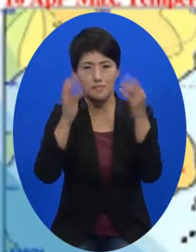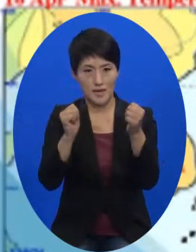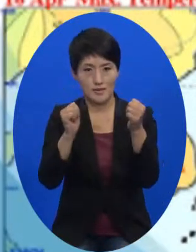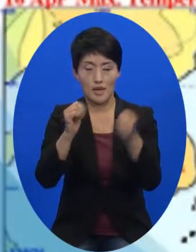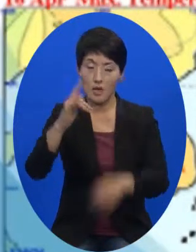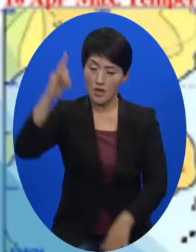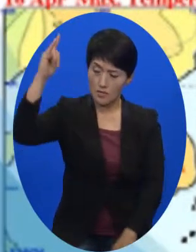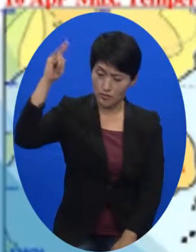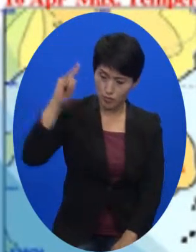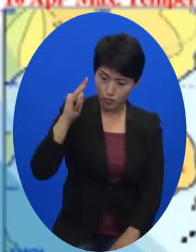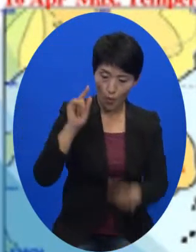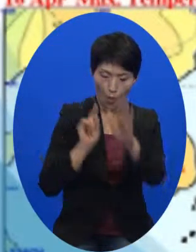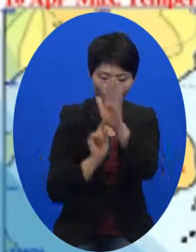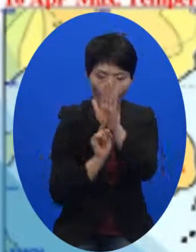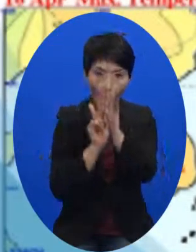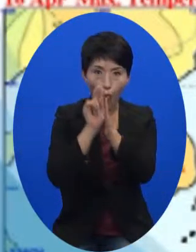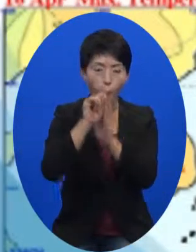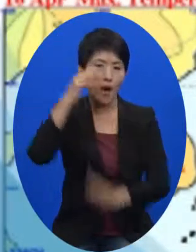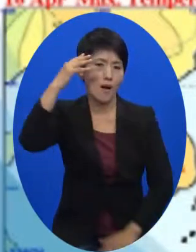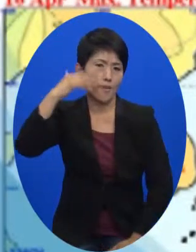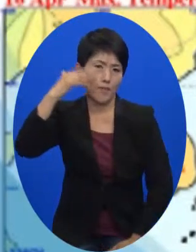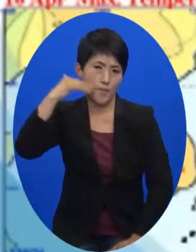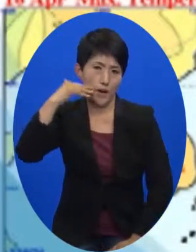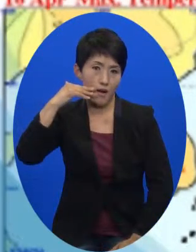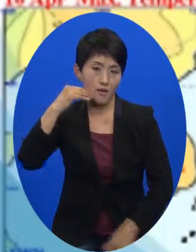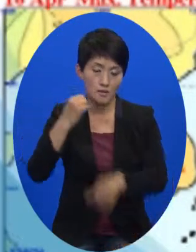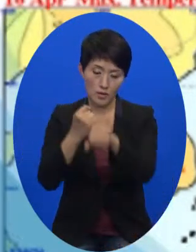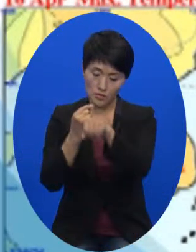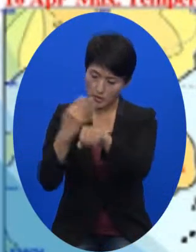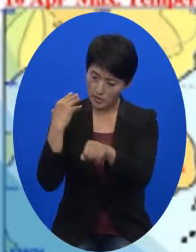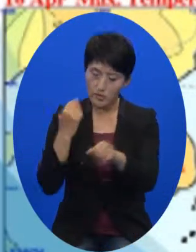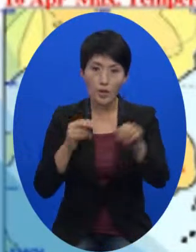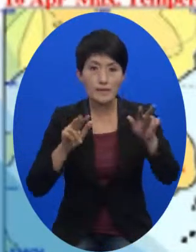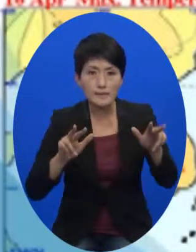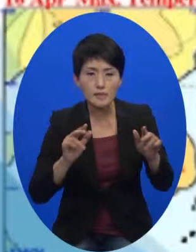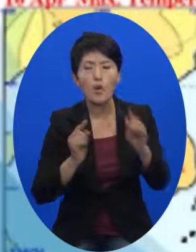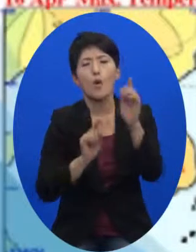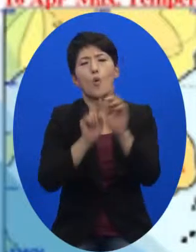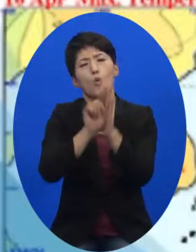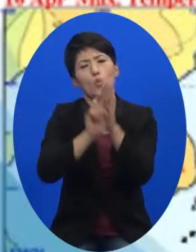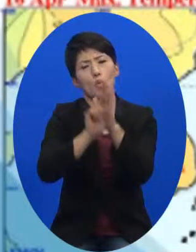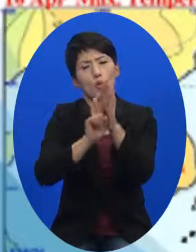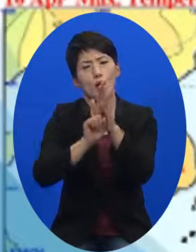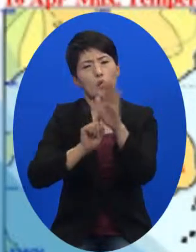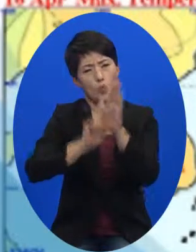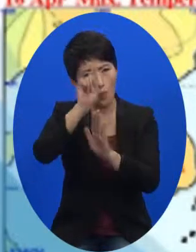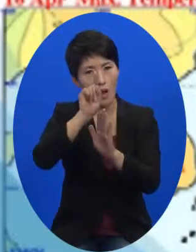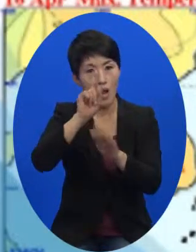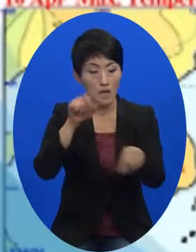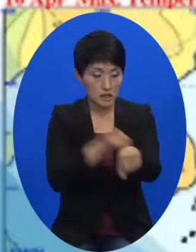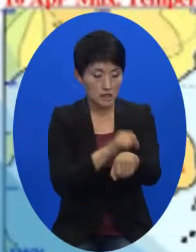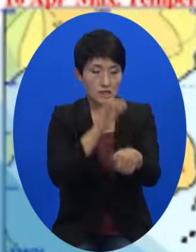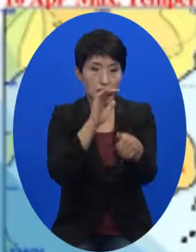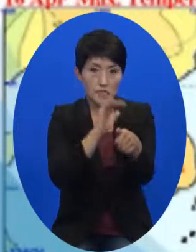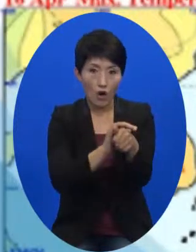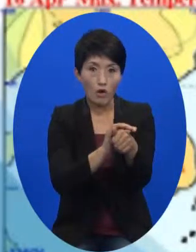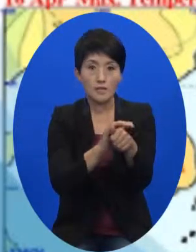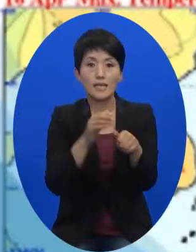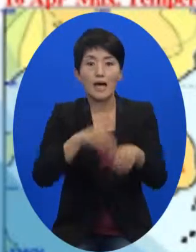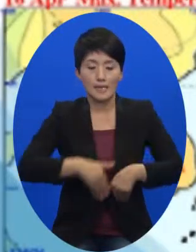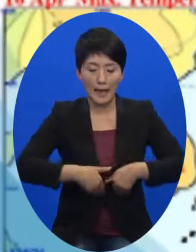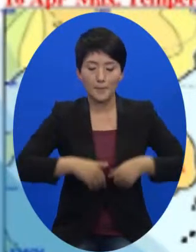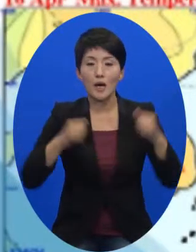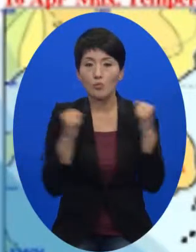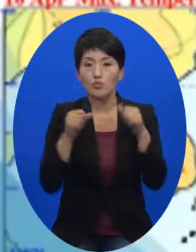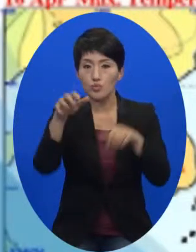가운데 일사이에 기온이 오르면서 전국에서 평년보다 높은 기온을 보이겠고, 특히 경상남부도